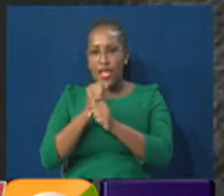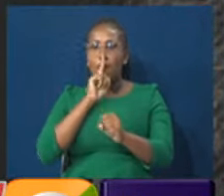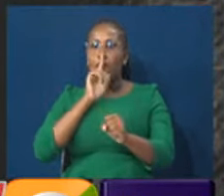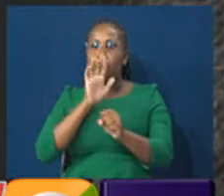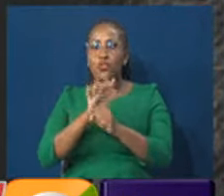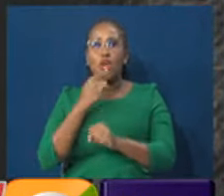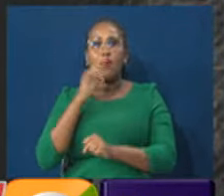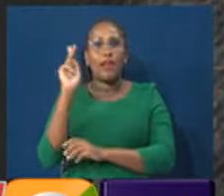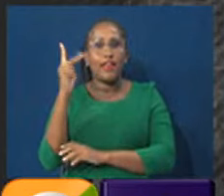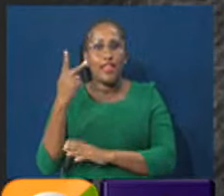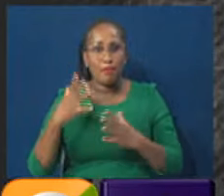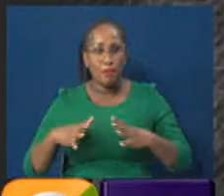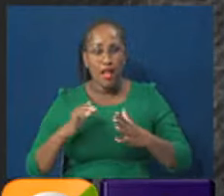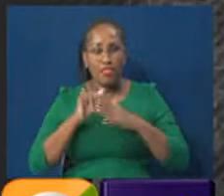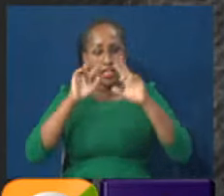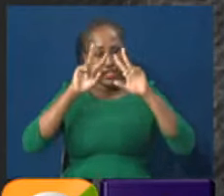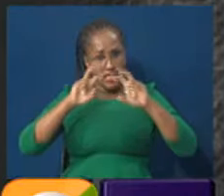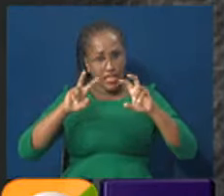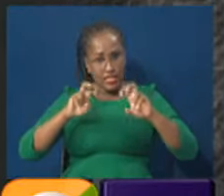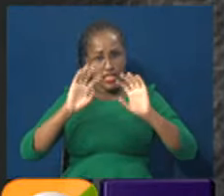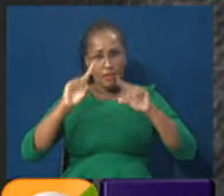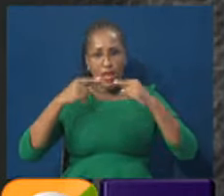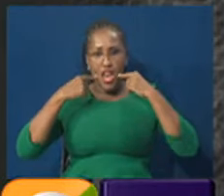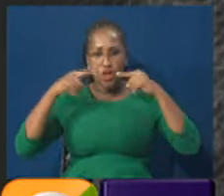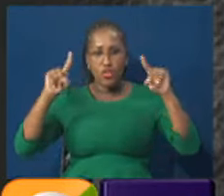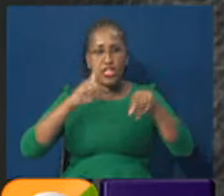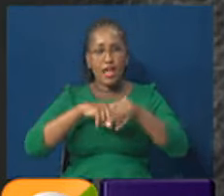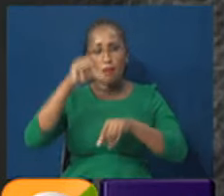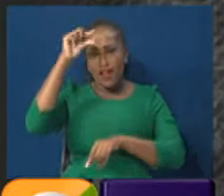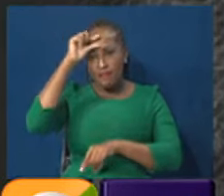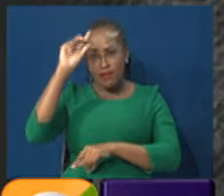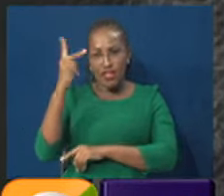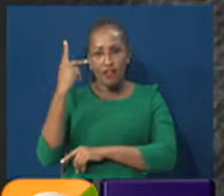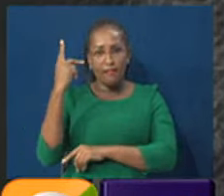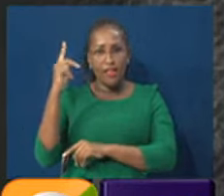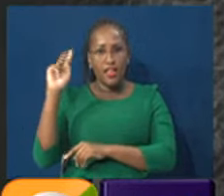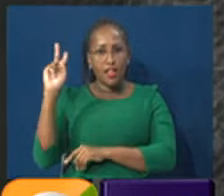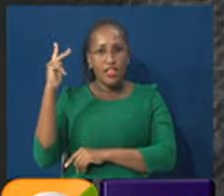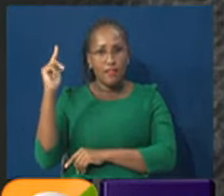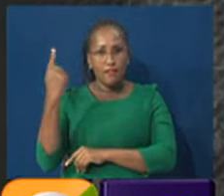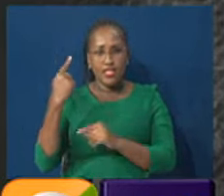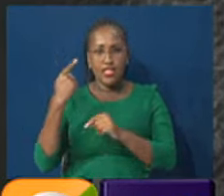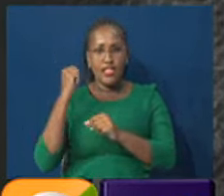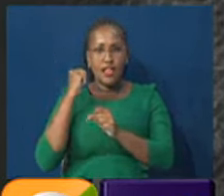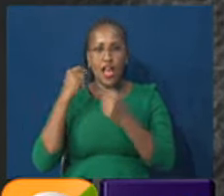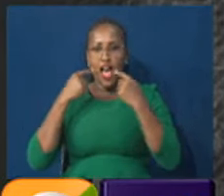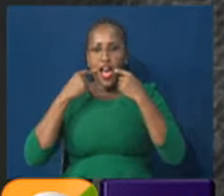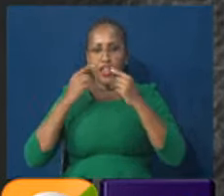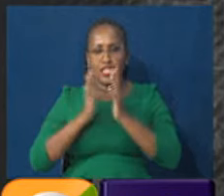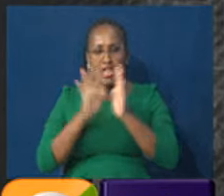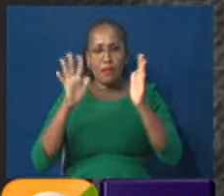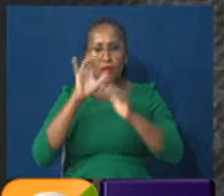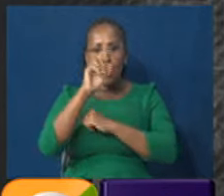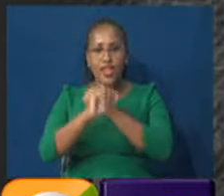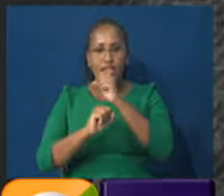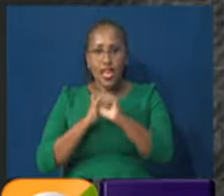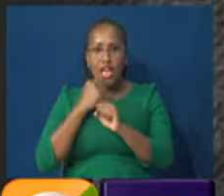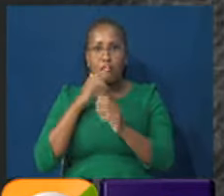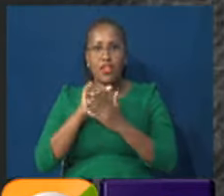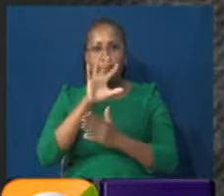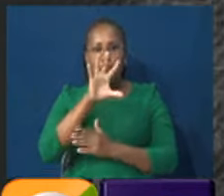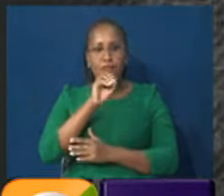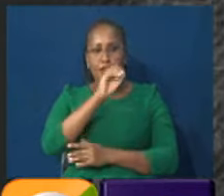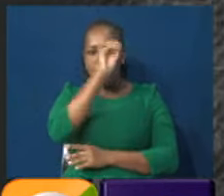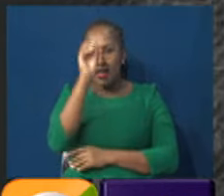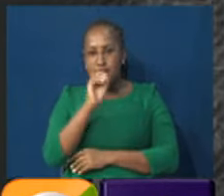Wakenya. Utafiti huu uliotolewa siku ambayo serikali ya Kenya kwanza inaadhimisha mwaka mmoja wa utawala wake unaashiria kwamba asilimia 50